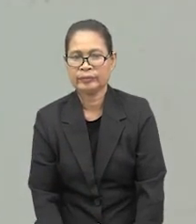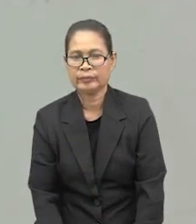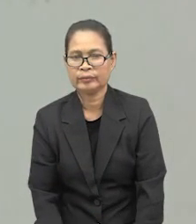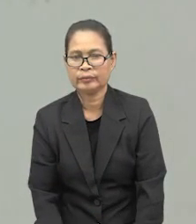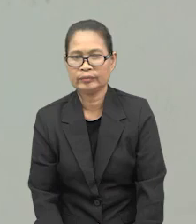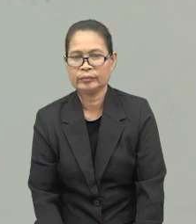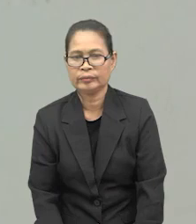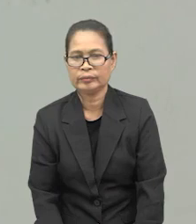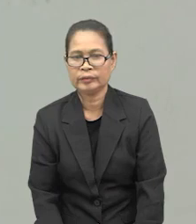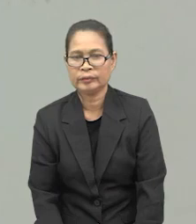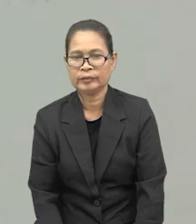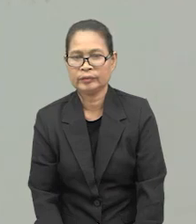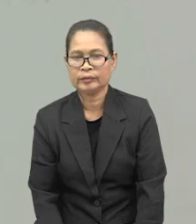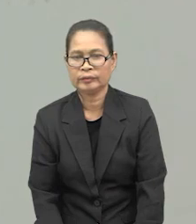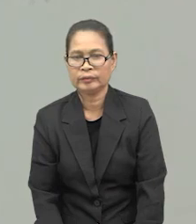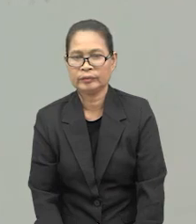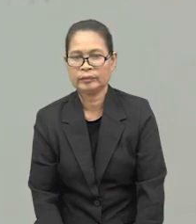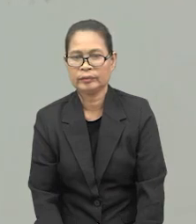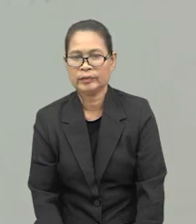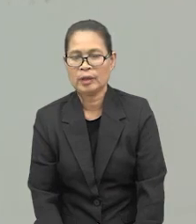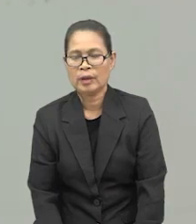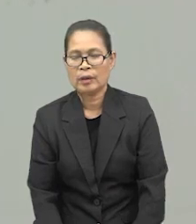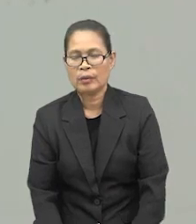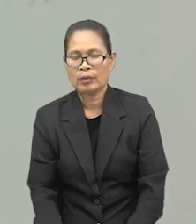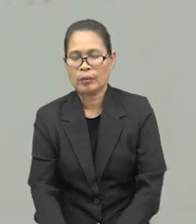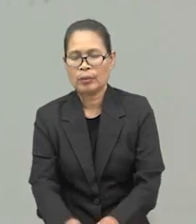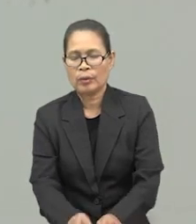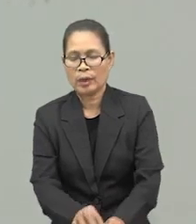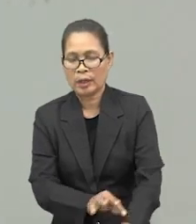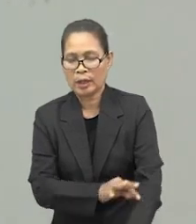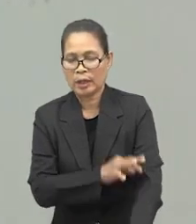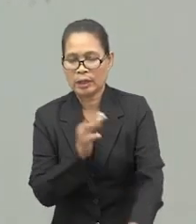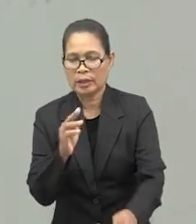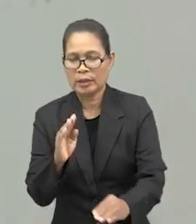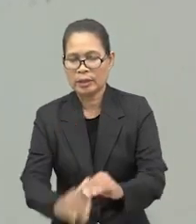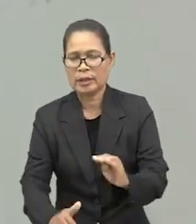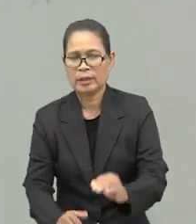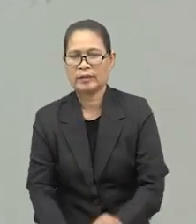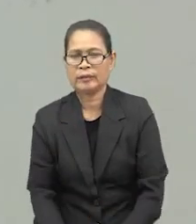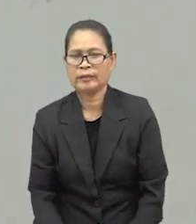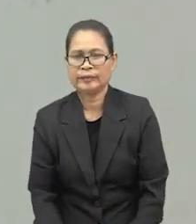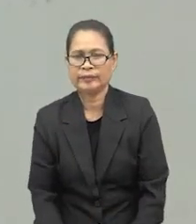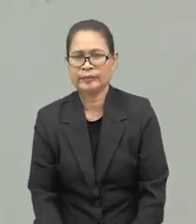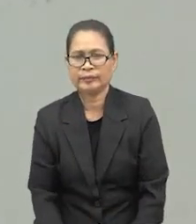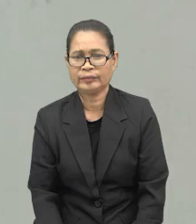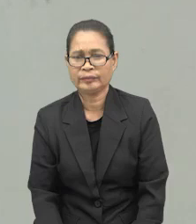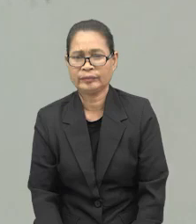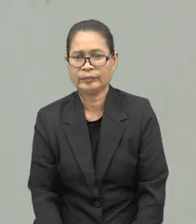lâu ngay tìm mùi quên chiến